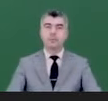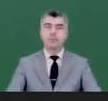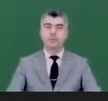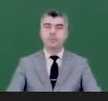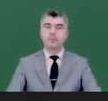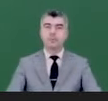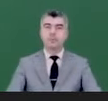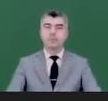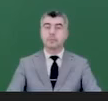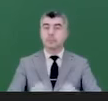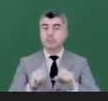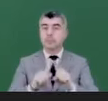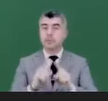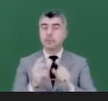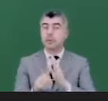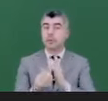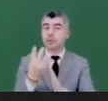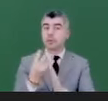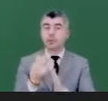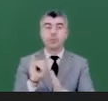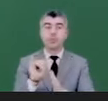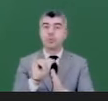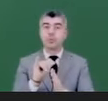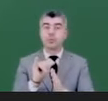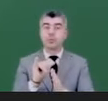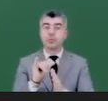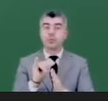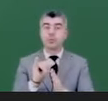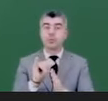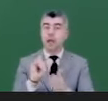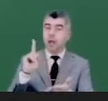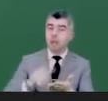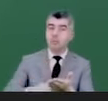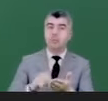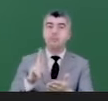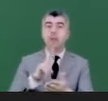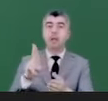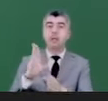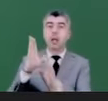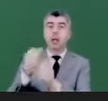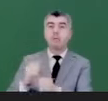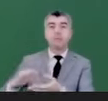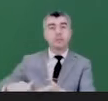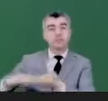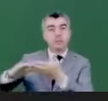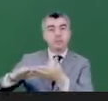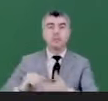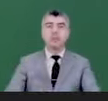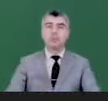الجديد كدرج في التوجيهات دي جلاله الملك حفظه